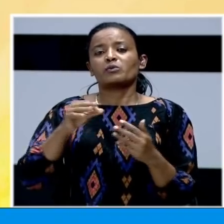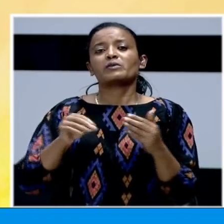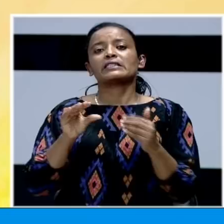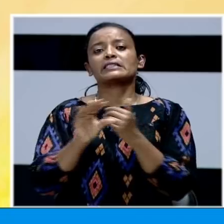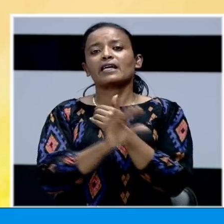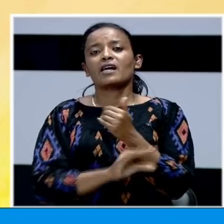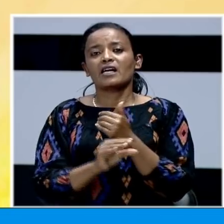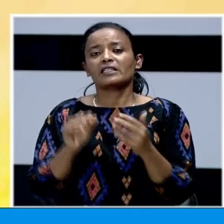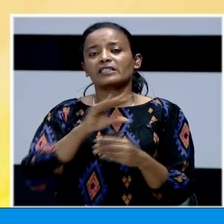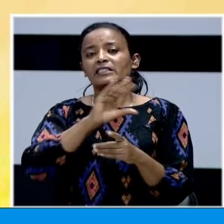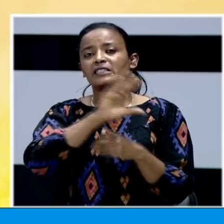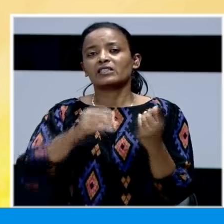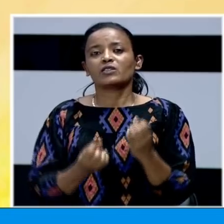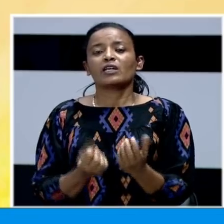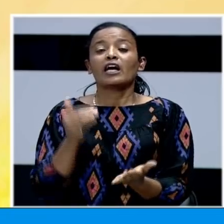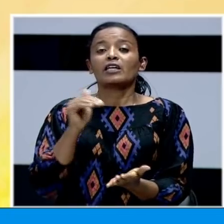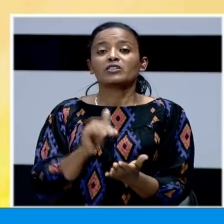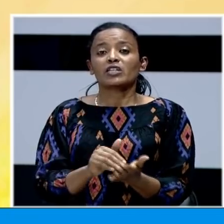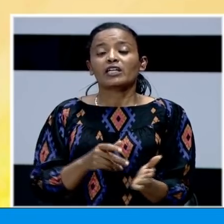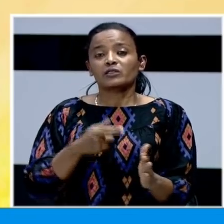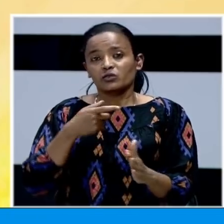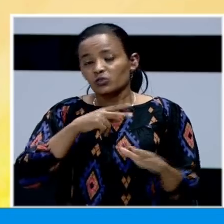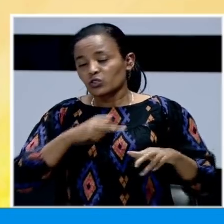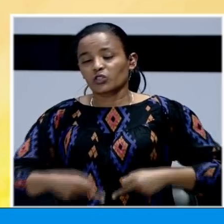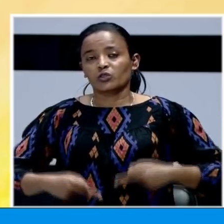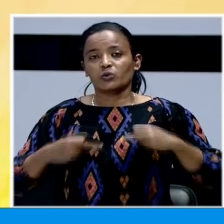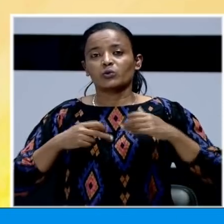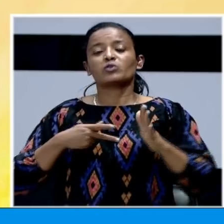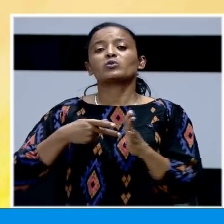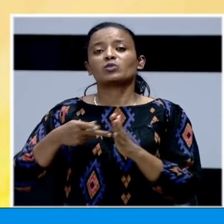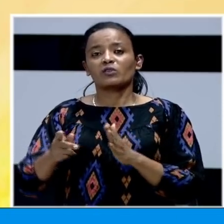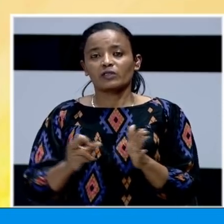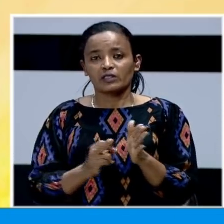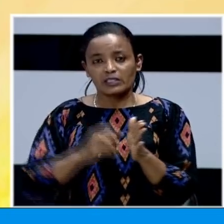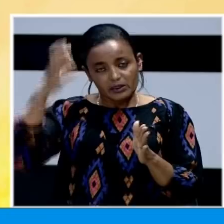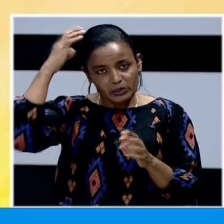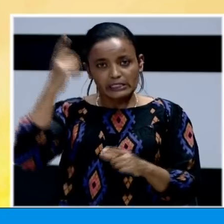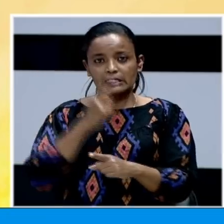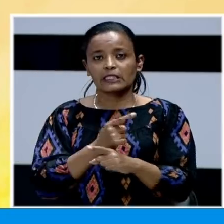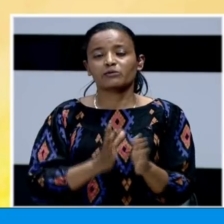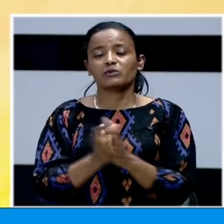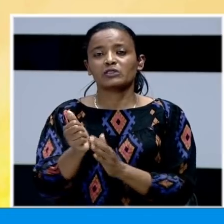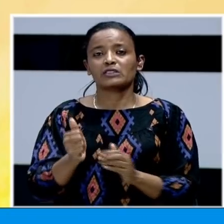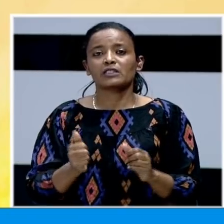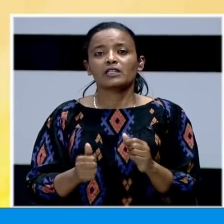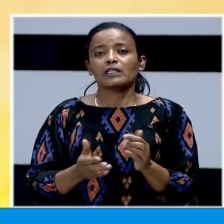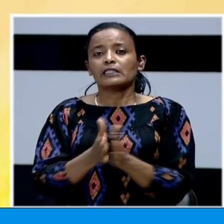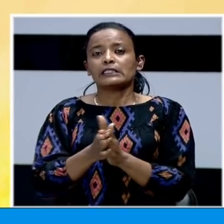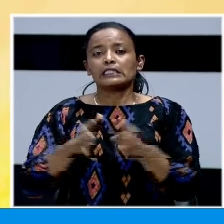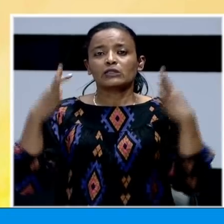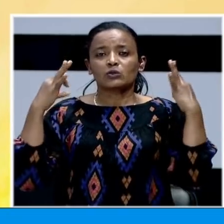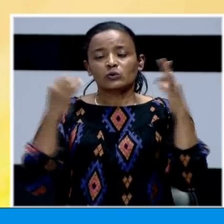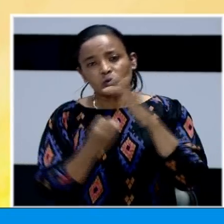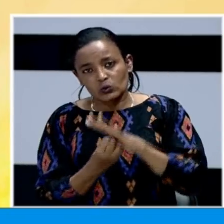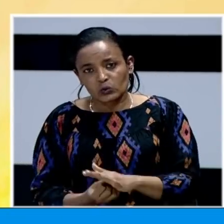غريخون كلنا عشحات يوت سف زيبل واغان استخفال اللو حق منقساو وحسن نازرخه مسلمبر زي تعدن دليت والكمل